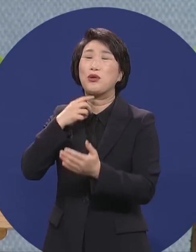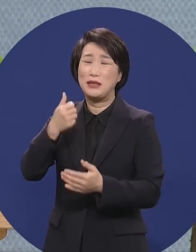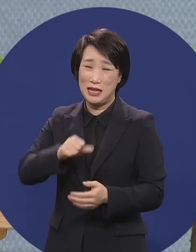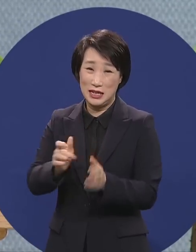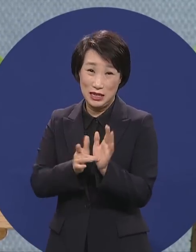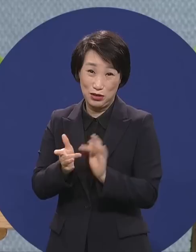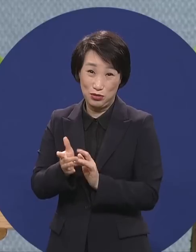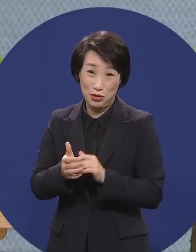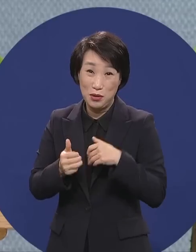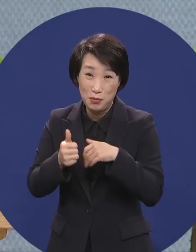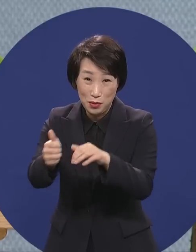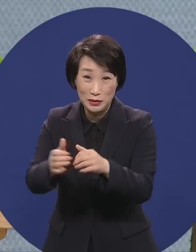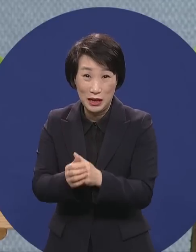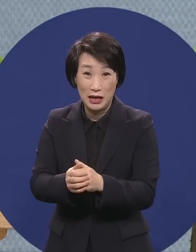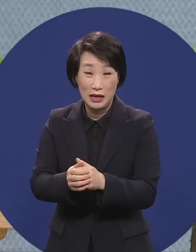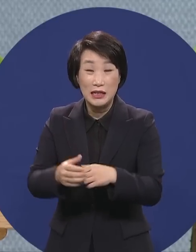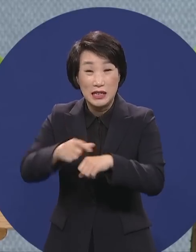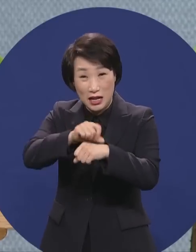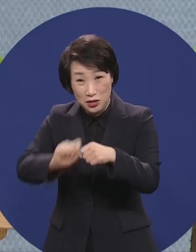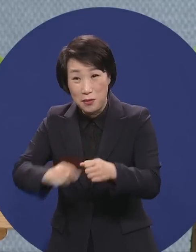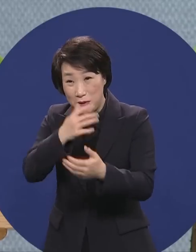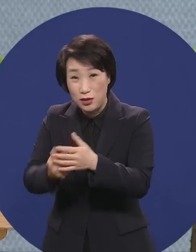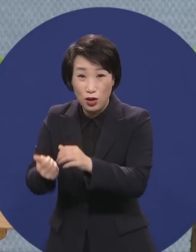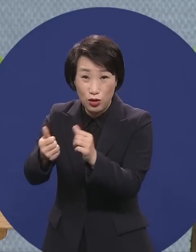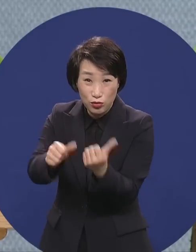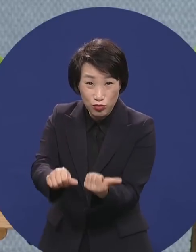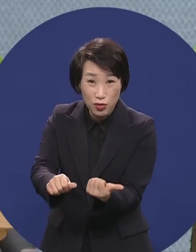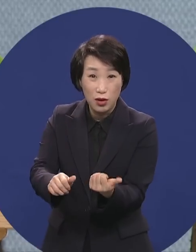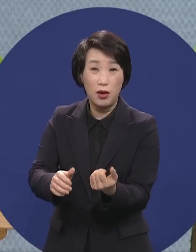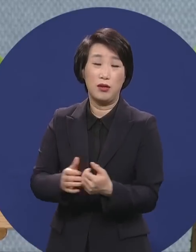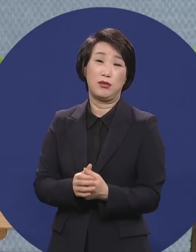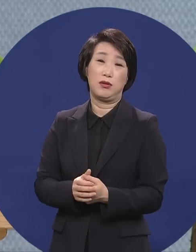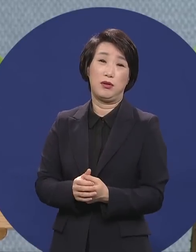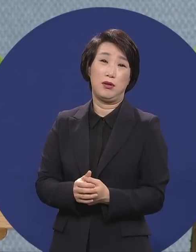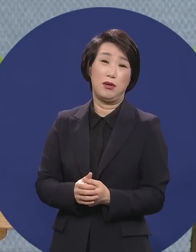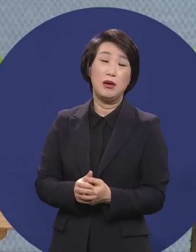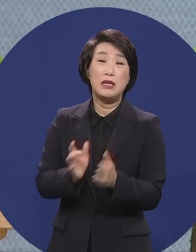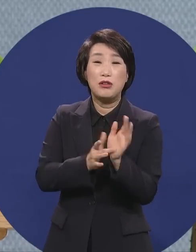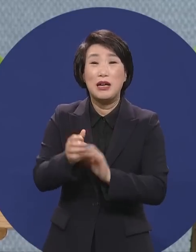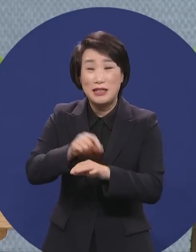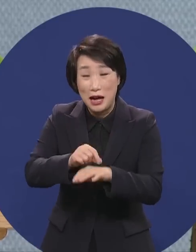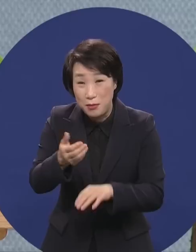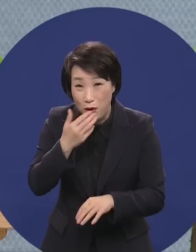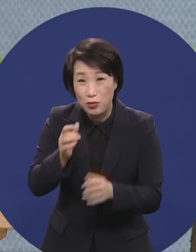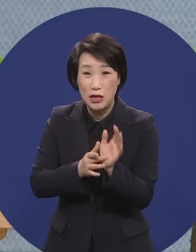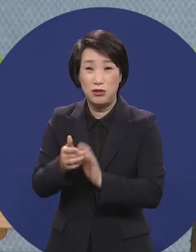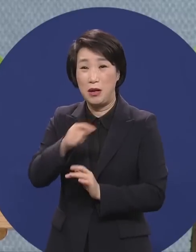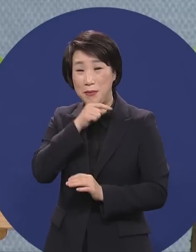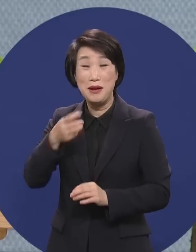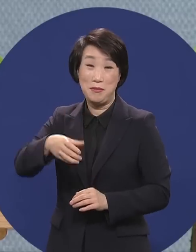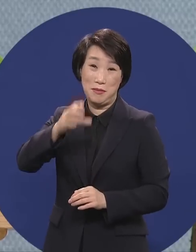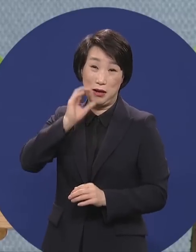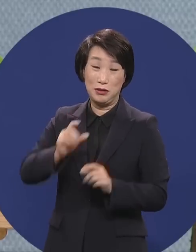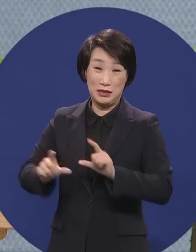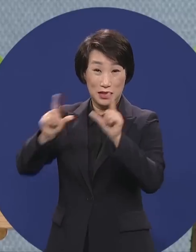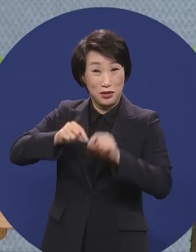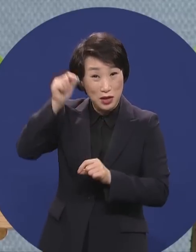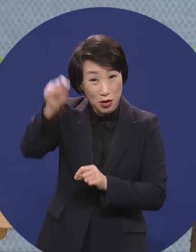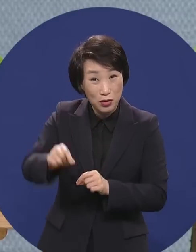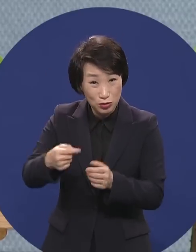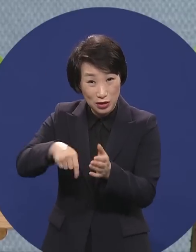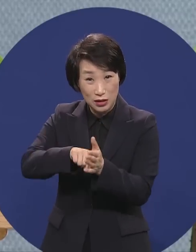독생자 예수를 살찌고 피 흘리게 잡아서 그 살을 먹고 그 살을 마시고 영원히